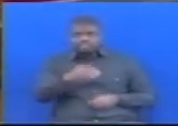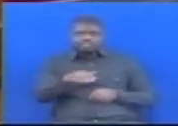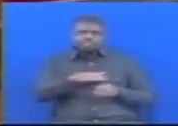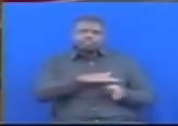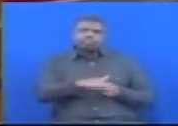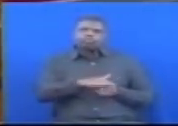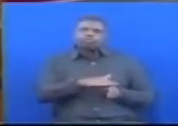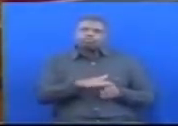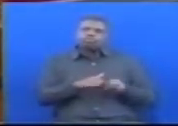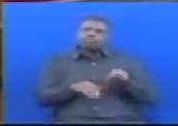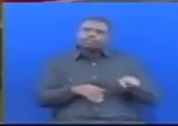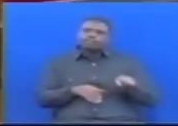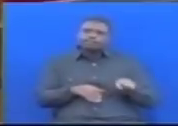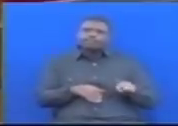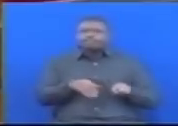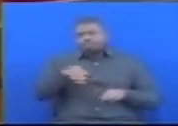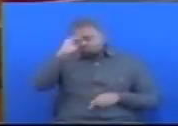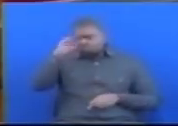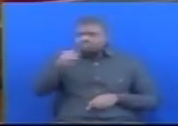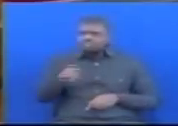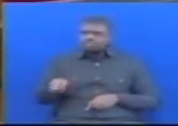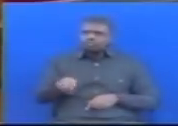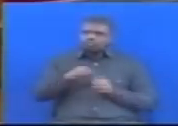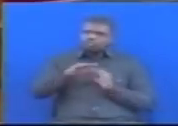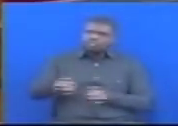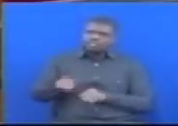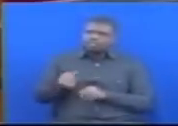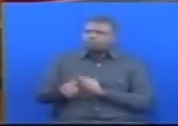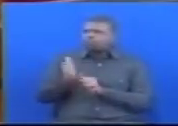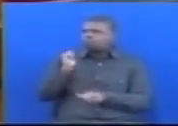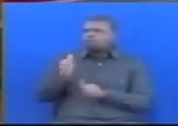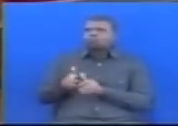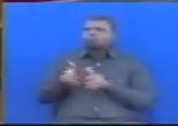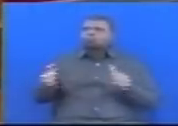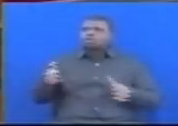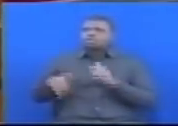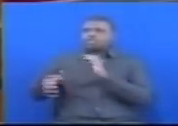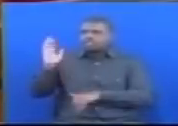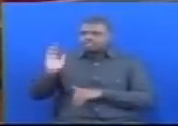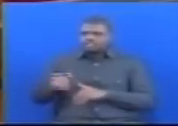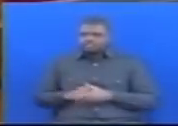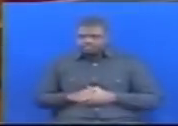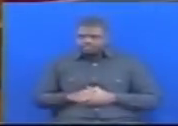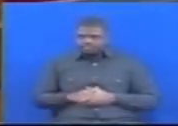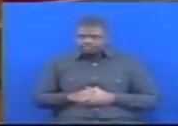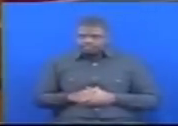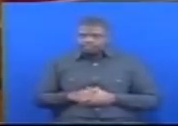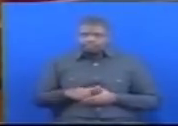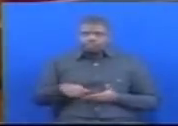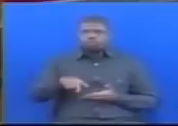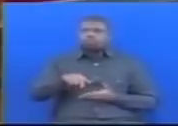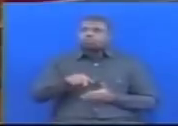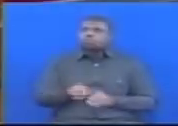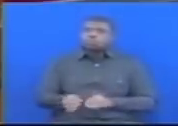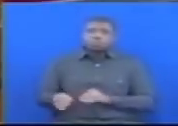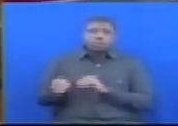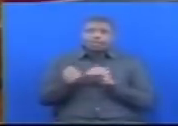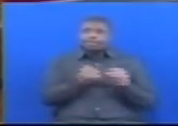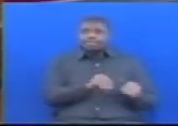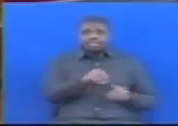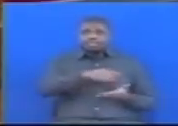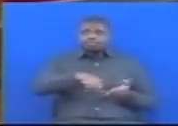kama nilivyozungumza kwa swala msingi, ni eneo pia la polisi, ukiachia mbali eneo la nyuma ambalo ni kubwa. Kwa kimsingi kuhamisha kituo hiki kwa sababu ya ufinyu wa